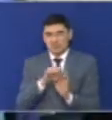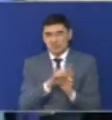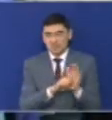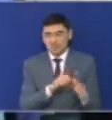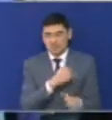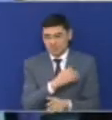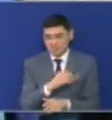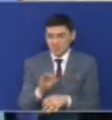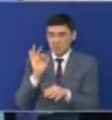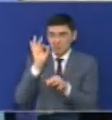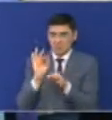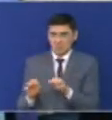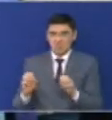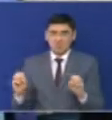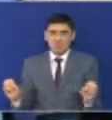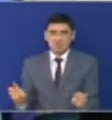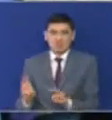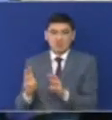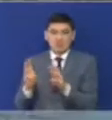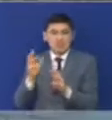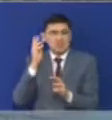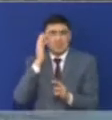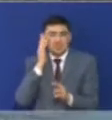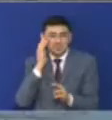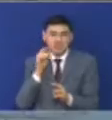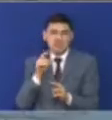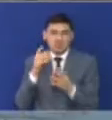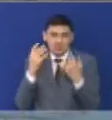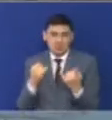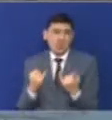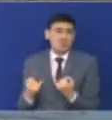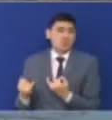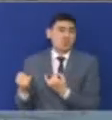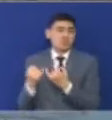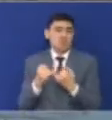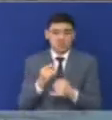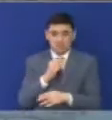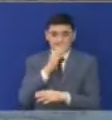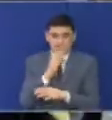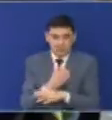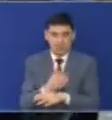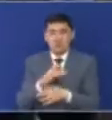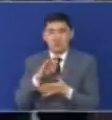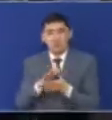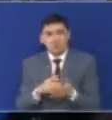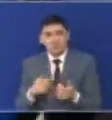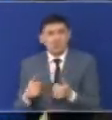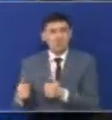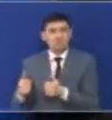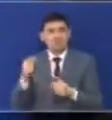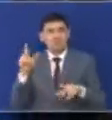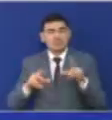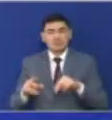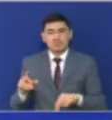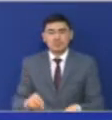с масленичной куклой уходят все невзгоды, открывая дорогу новому и светлому. Сауле Байгалиева, Аблай Максутбек, Айдос Айткалиев, телеканал